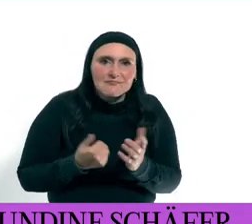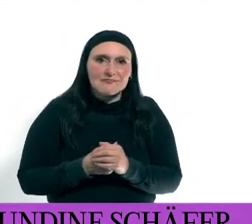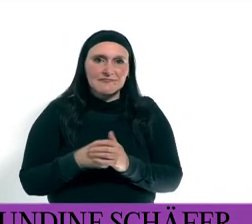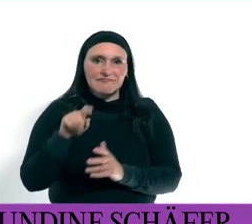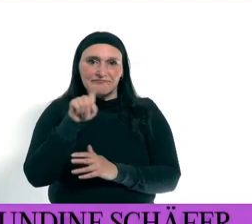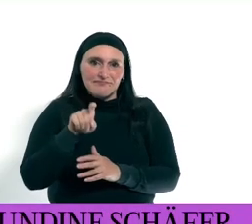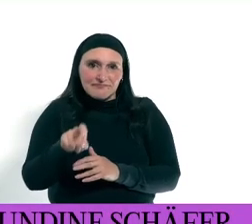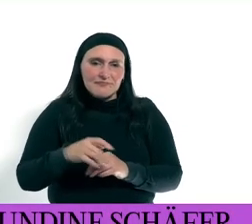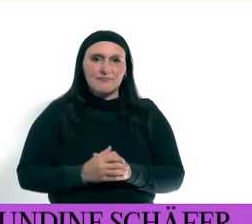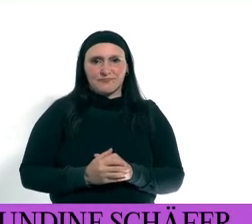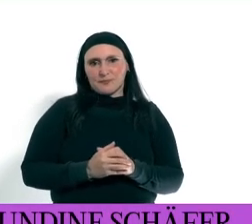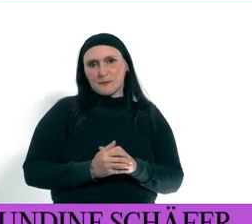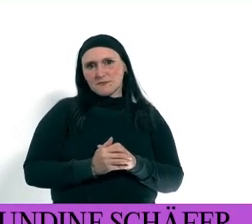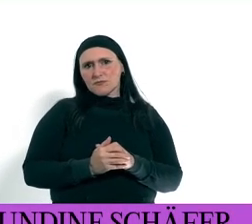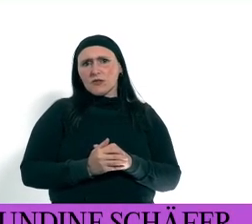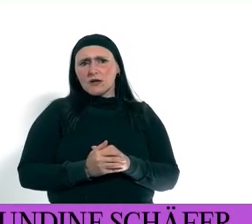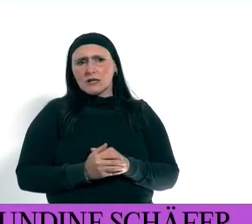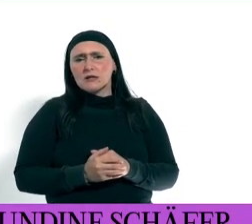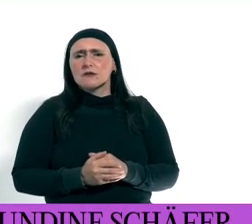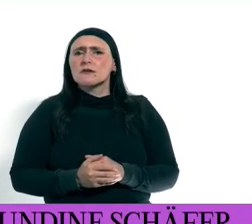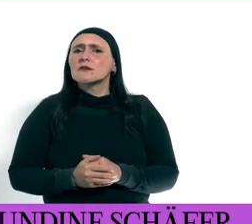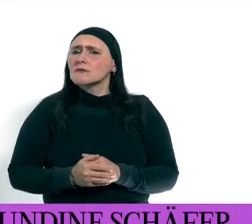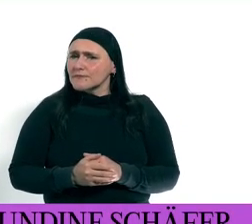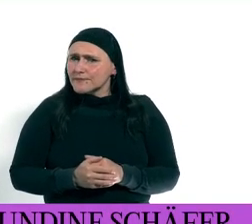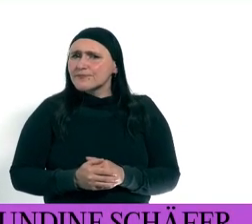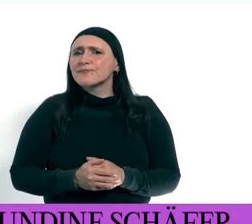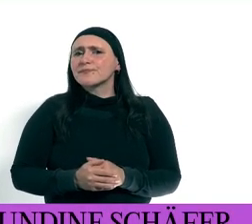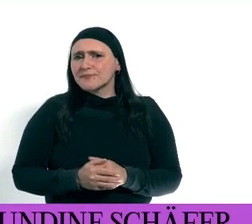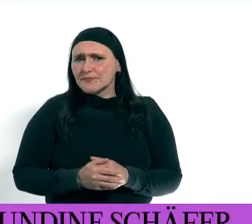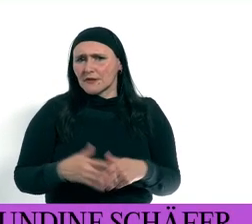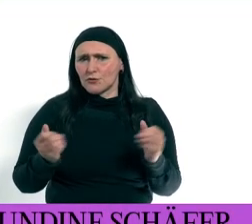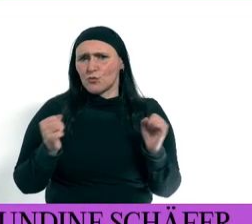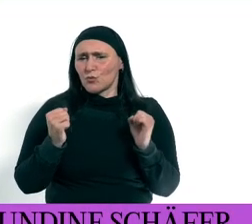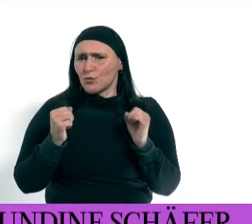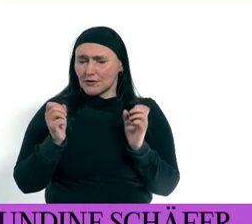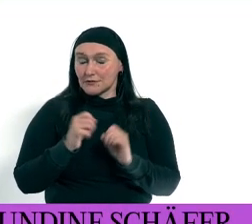ist Aktion, ohne dass wir wissen, was dabei herauskommt.